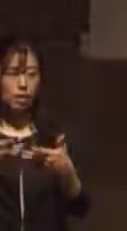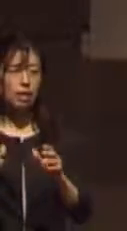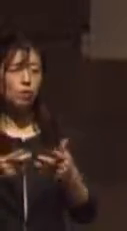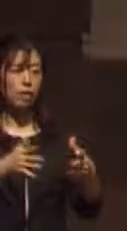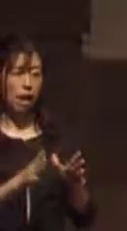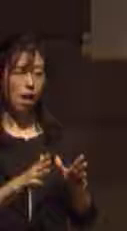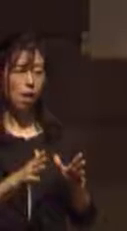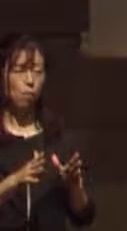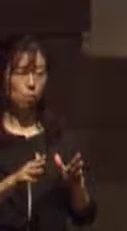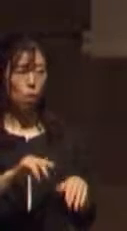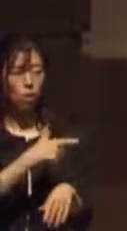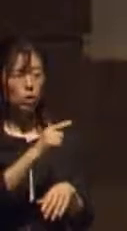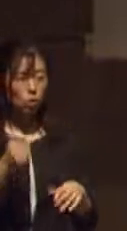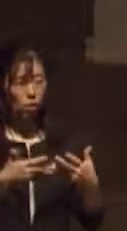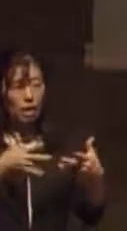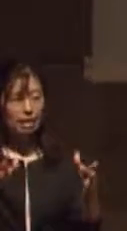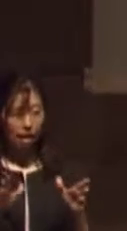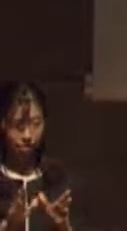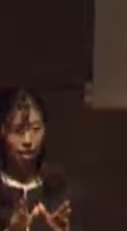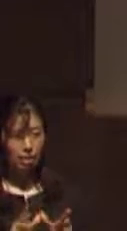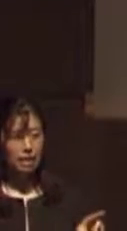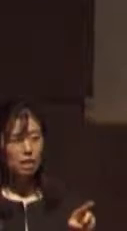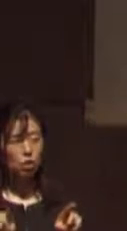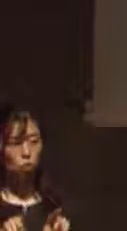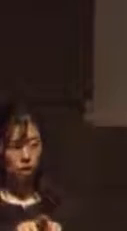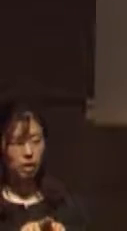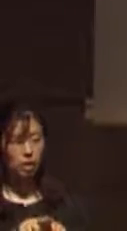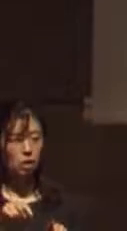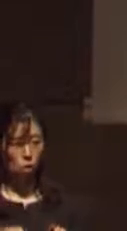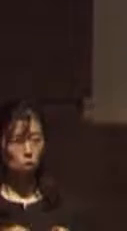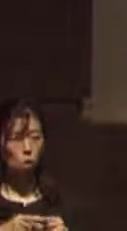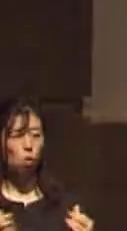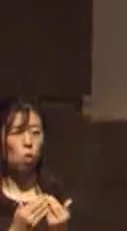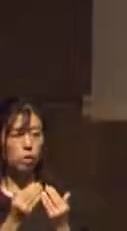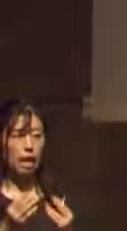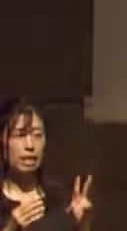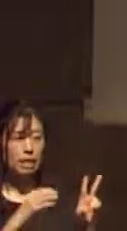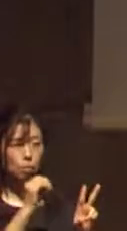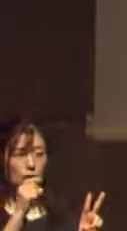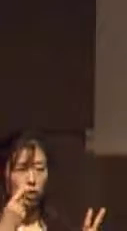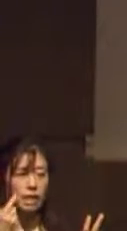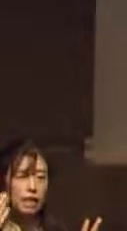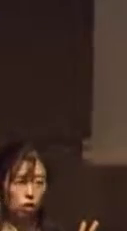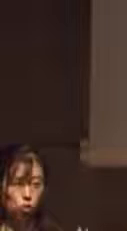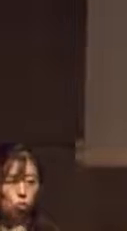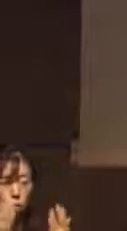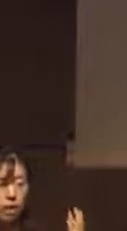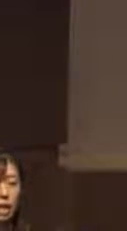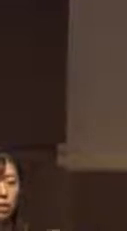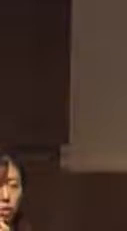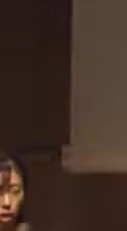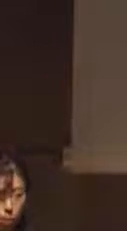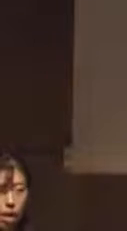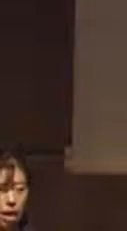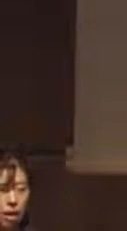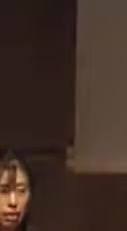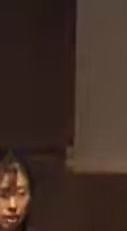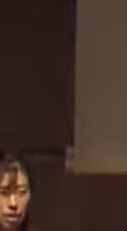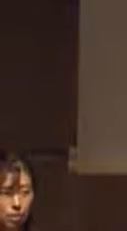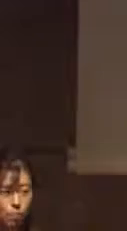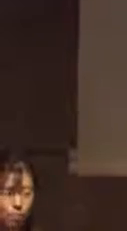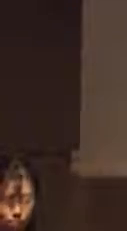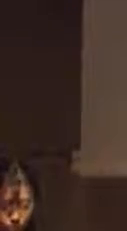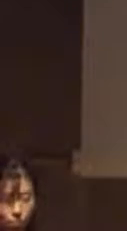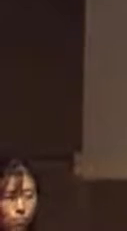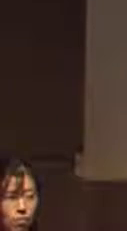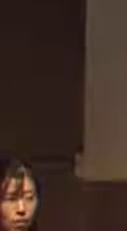団体を巻き込み、防災国体2019を大いに盛り上げていただきました名古屋大学減